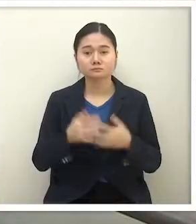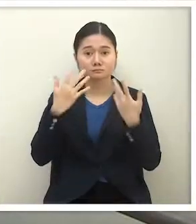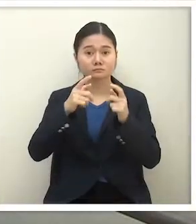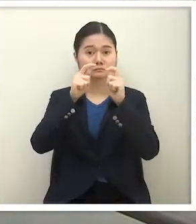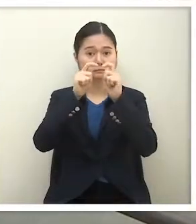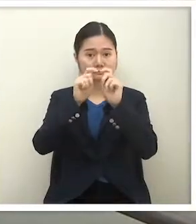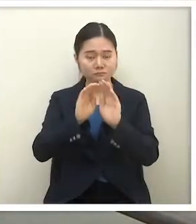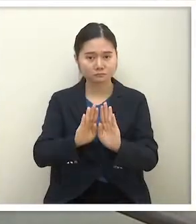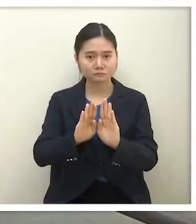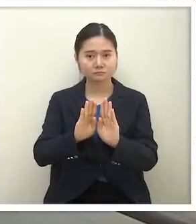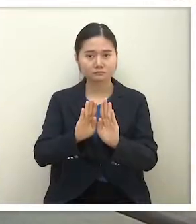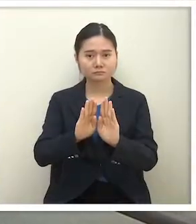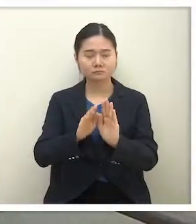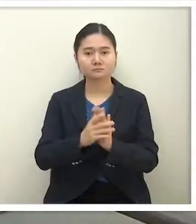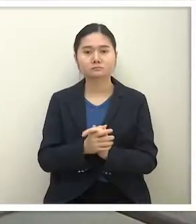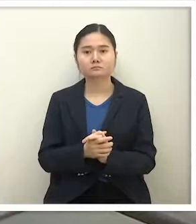วก